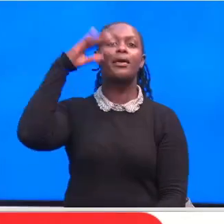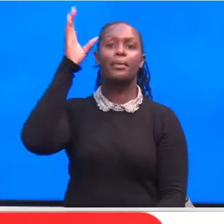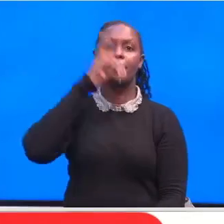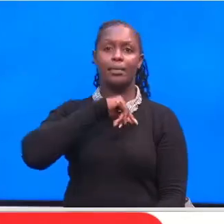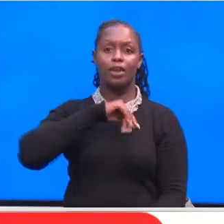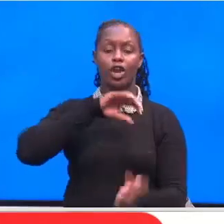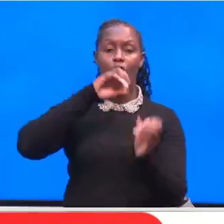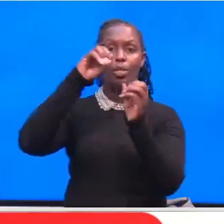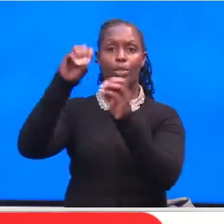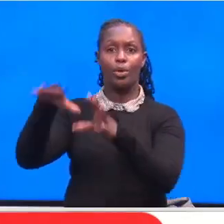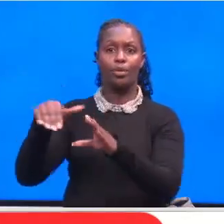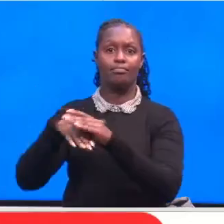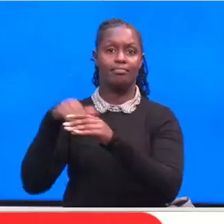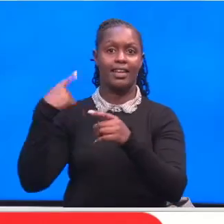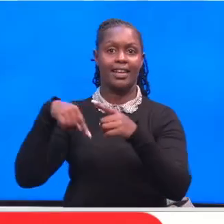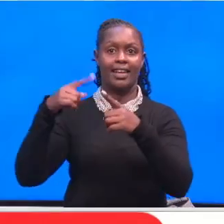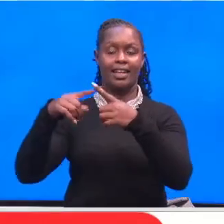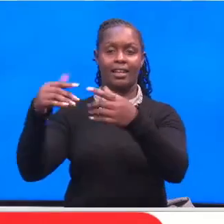kuna kishimo tu.